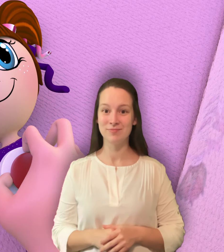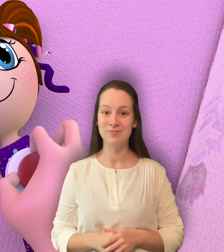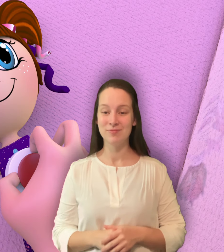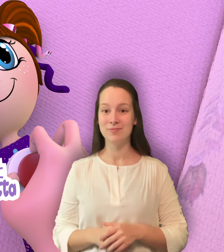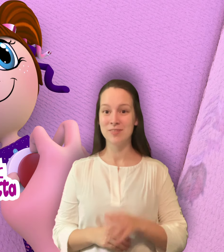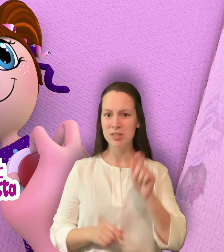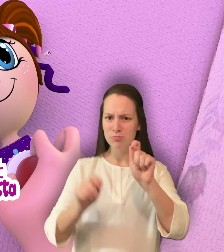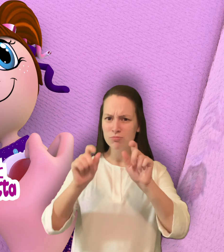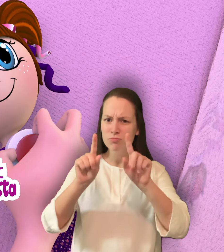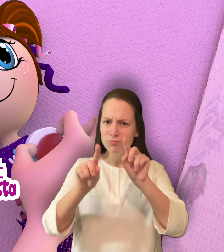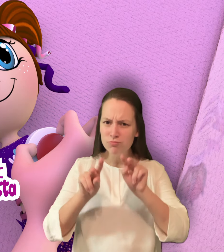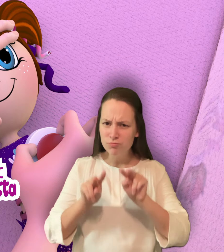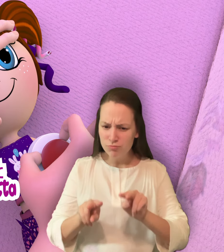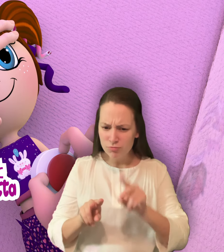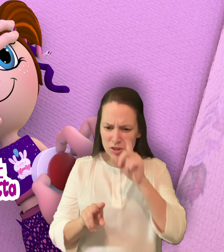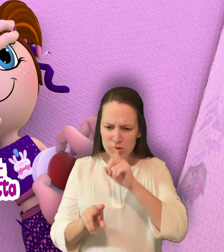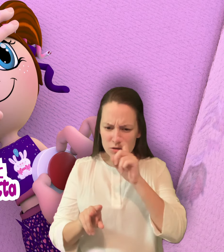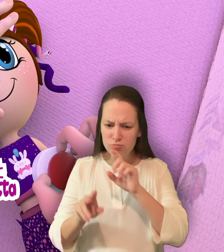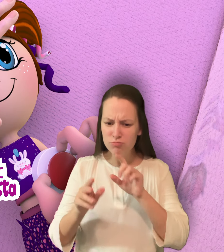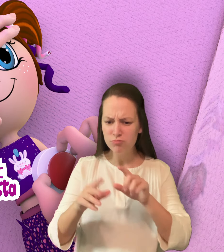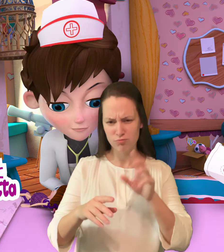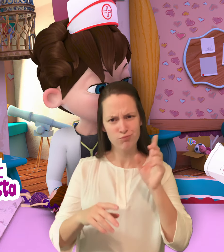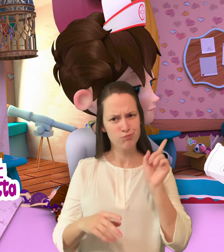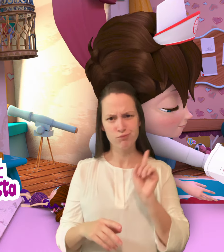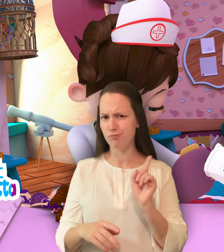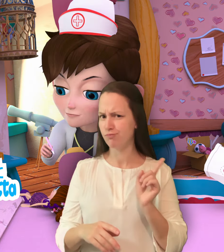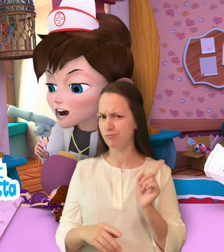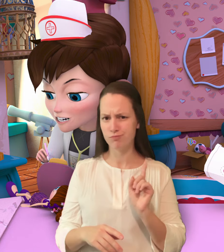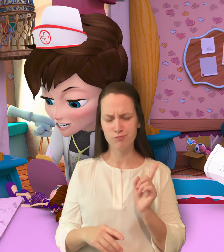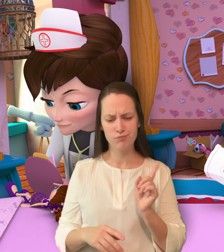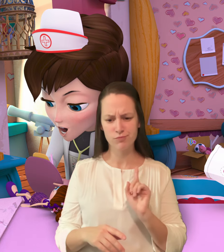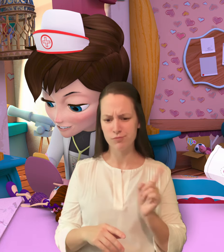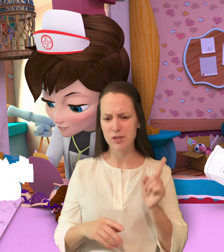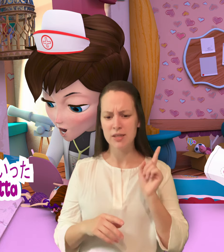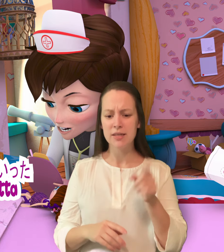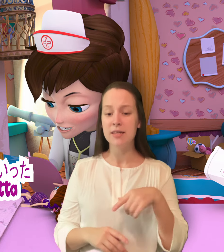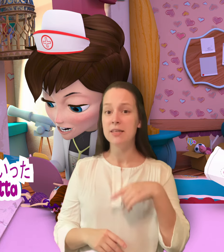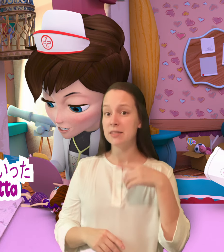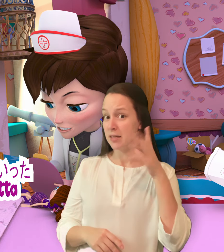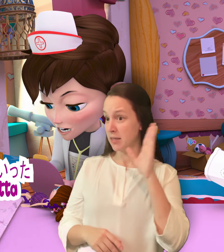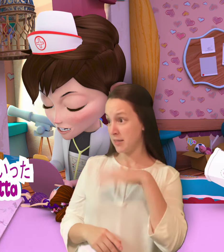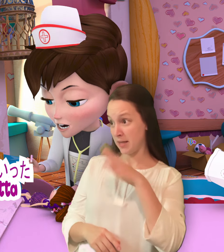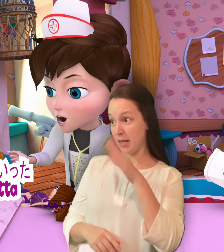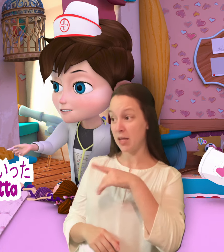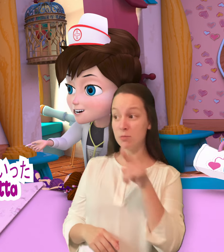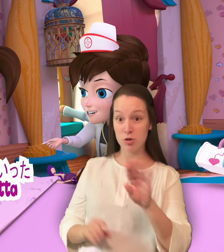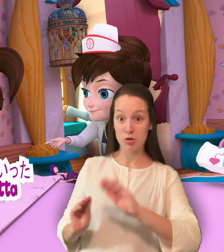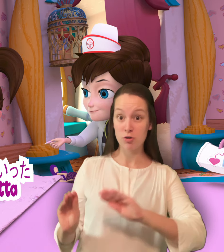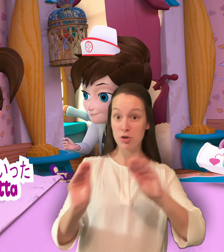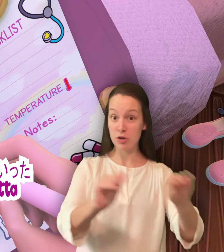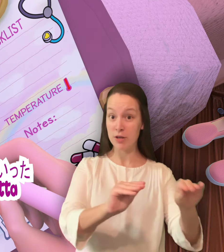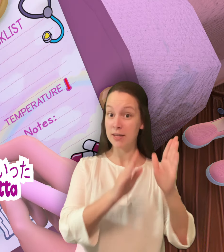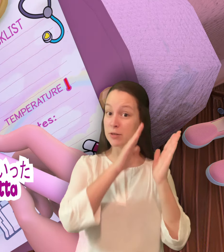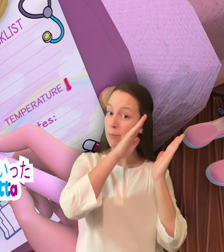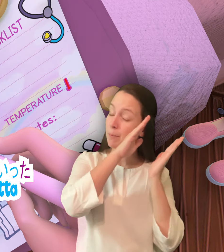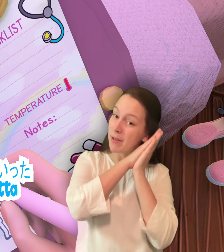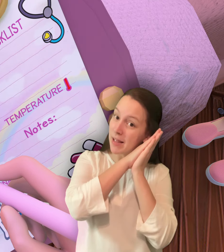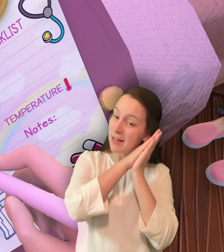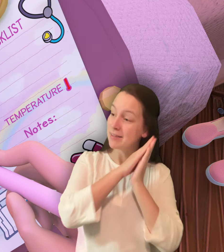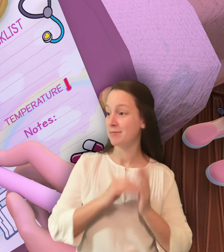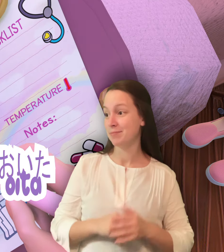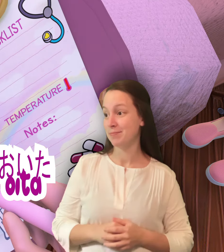た人形から頭を降ったすぐ寝た方がいいと医者さん